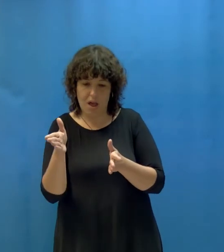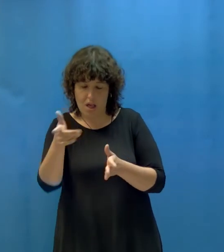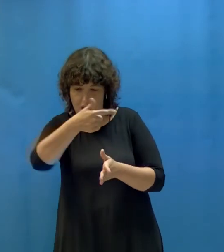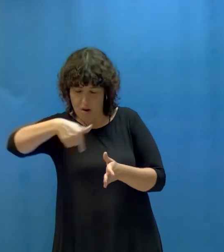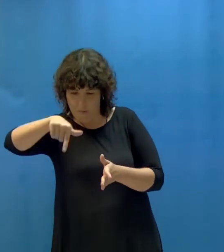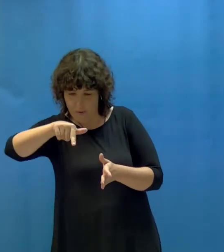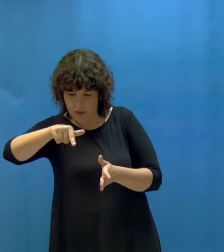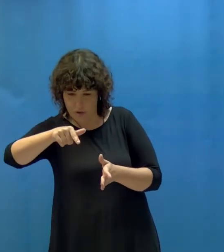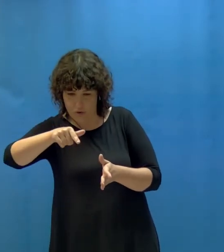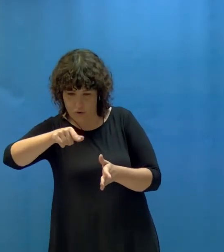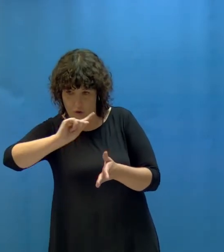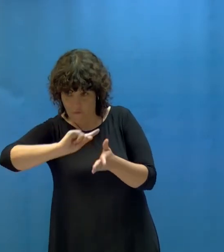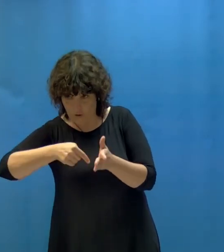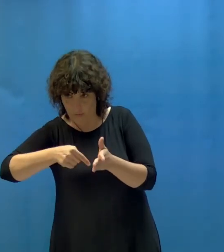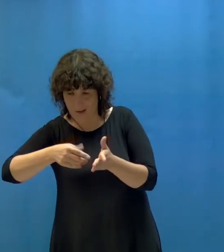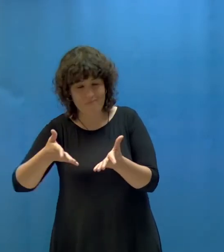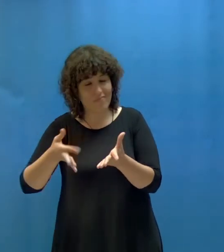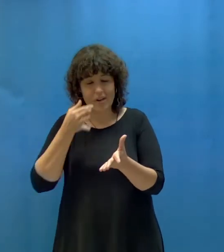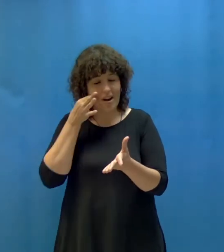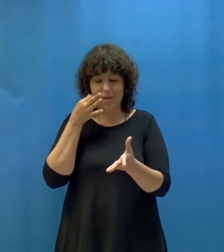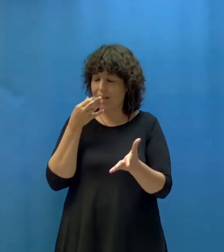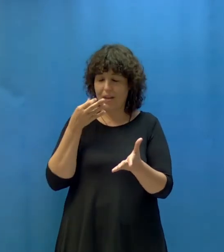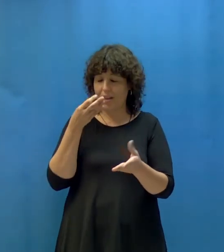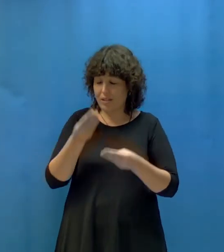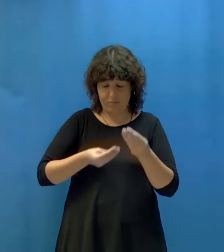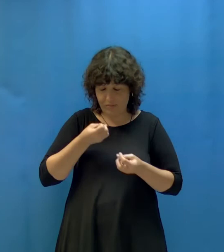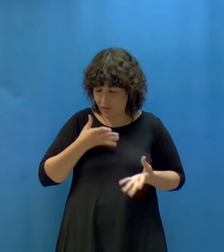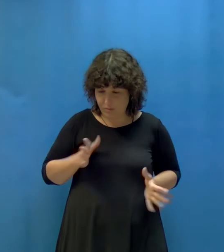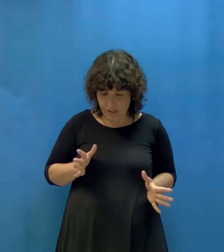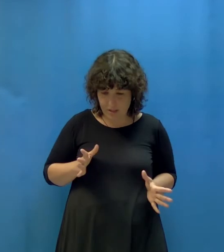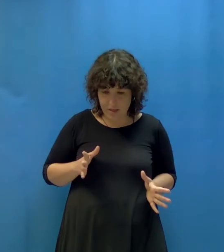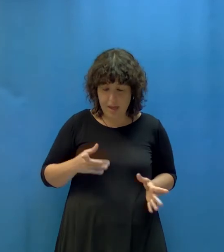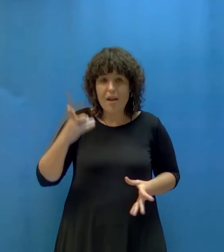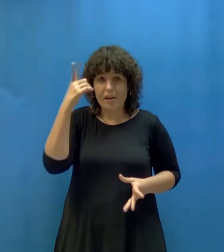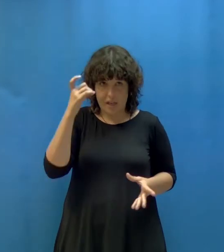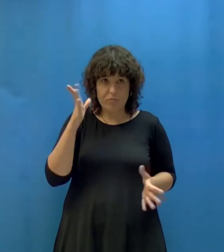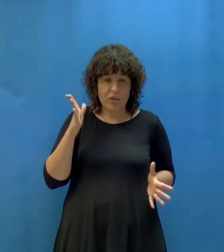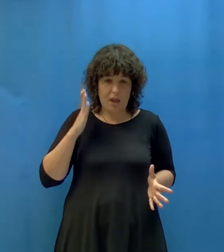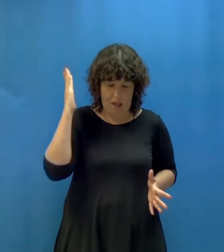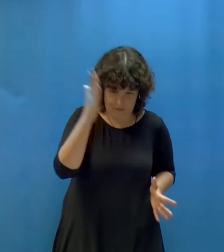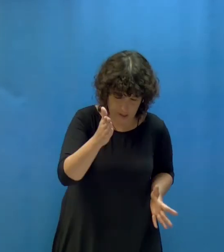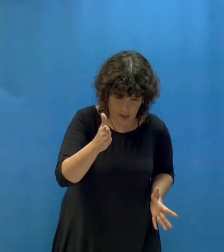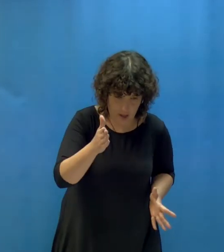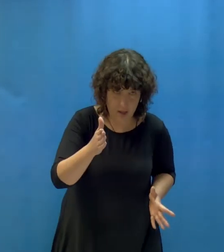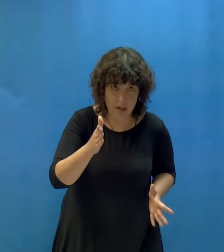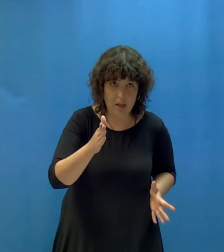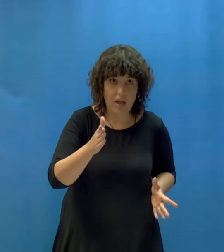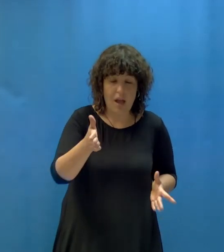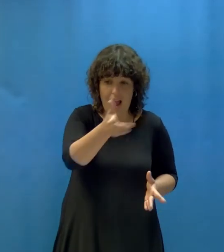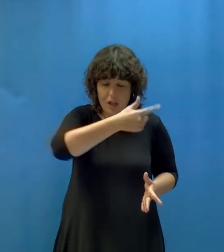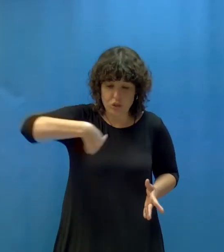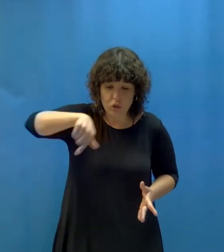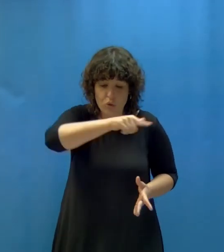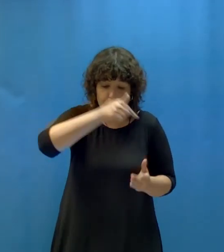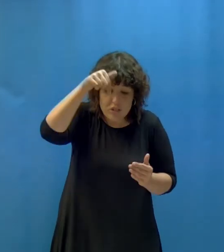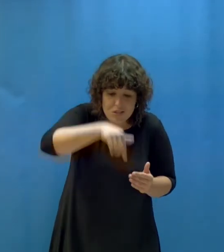arribar a bon port. Creiem que encara que afecte, és veritat, afecte i molt als grups perifèrics del sud, creiem